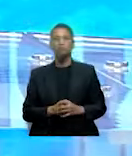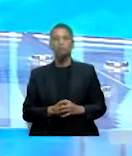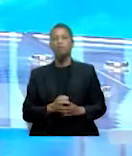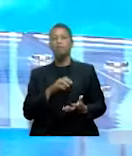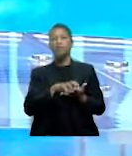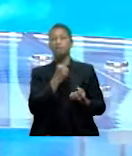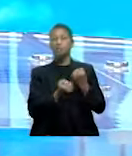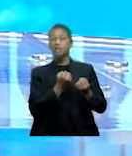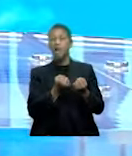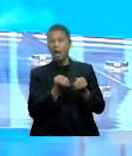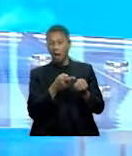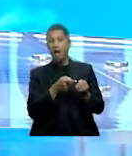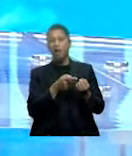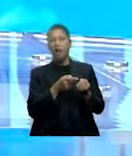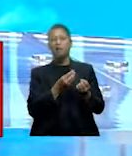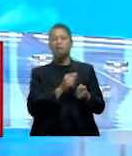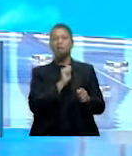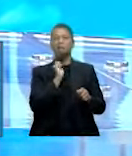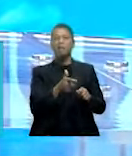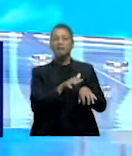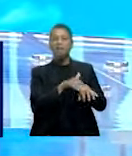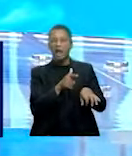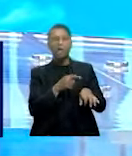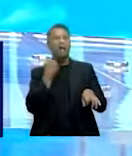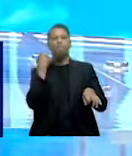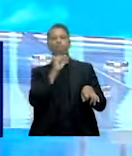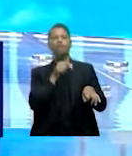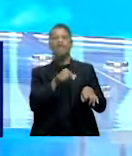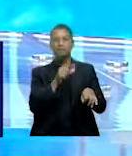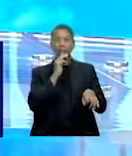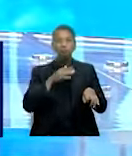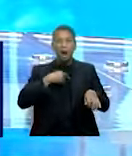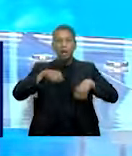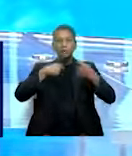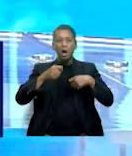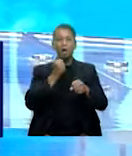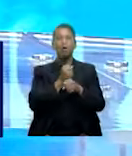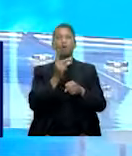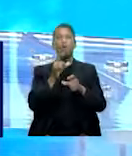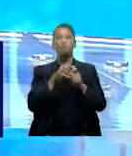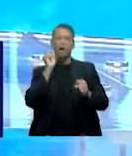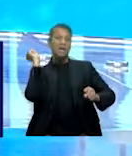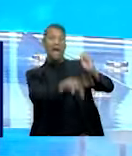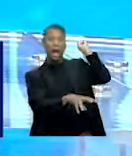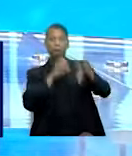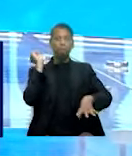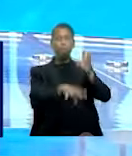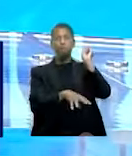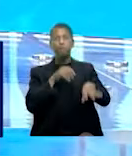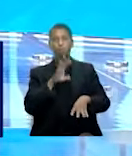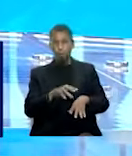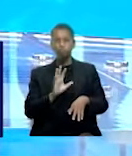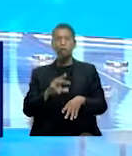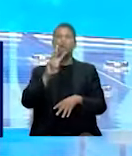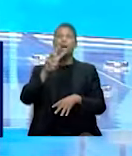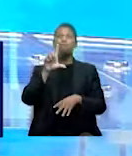Protes tempat usaha akan ditutup karena telat membayar pajak, seorang pemilik resto di Grobogan, Jawa Tengah mengamuk. Pemilik resto berdalih sudah 3